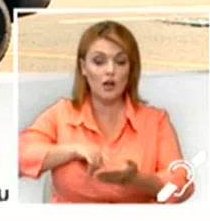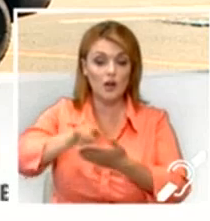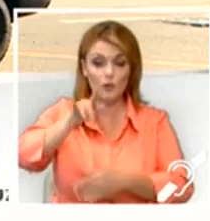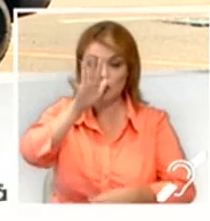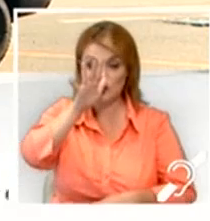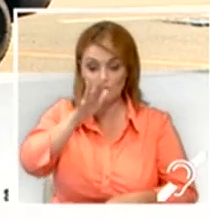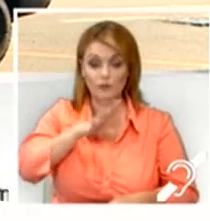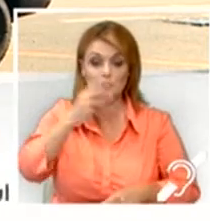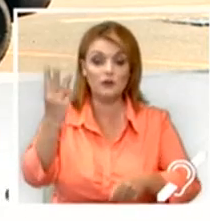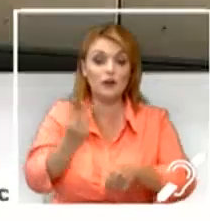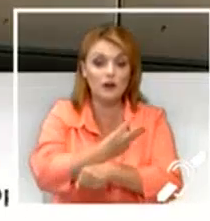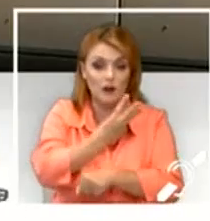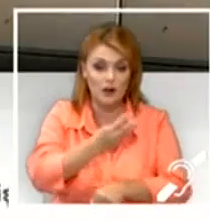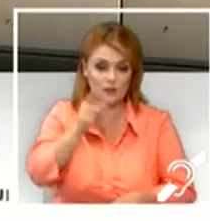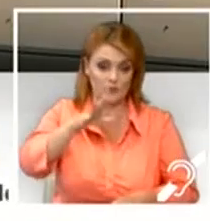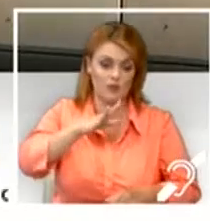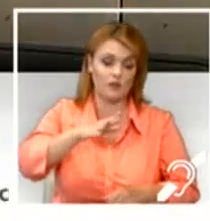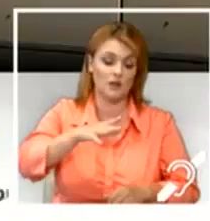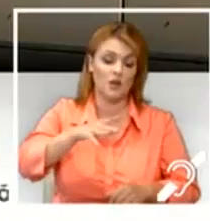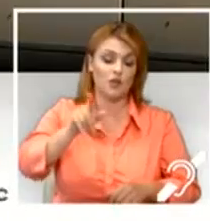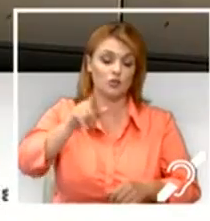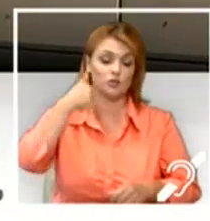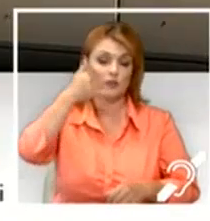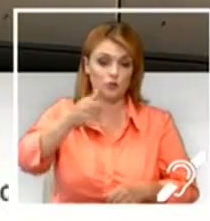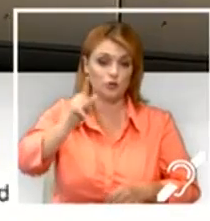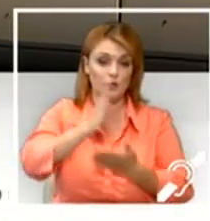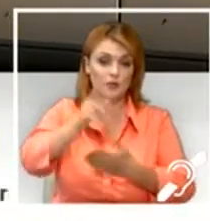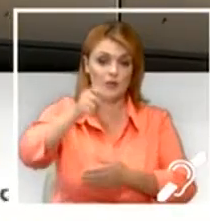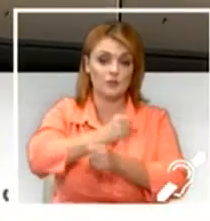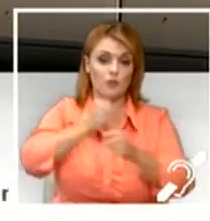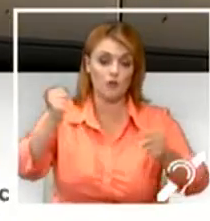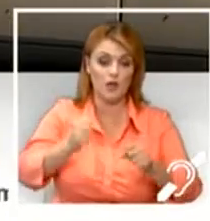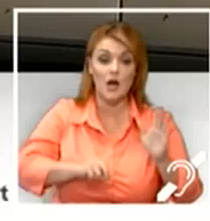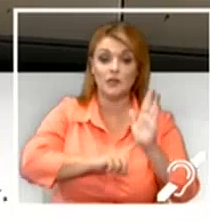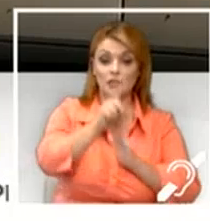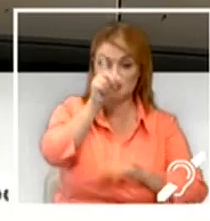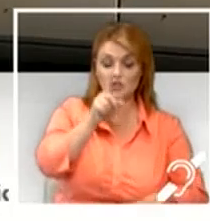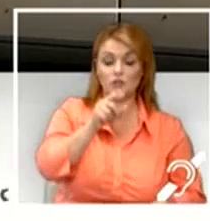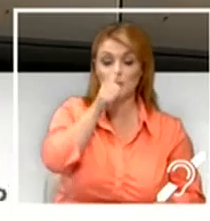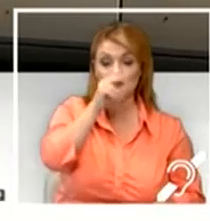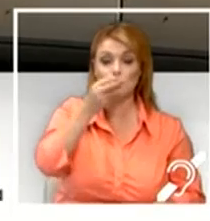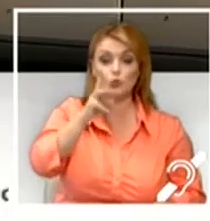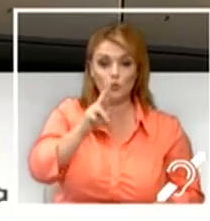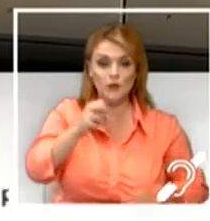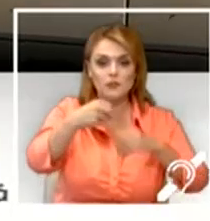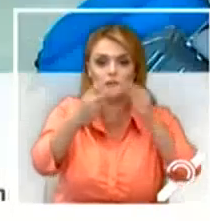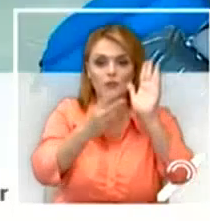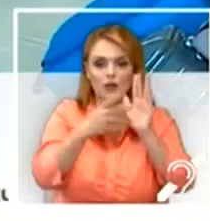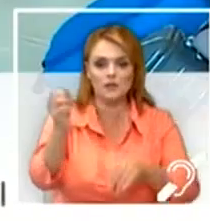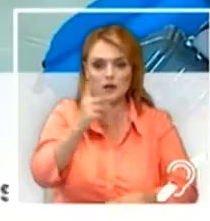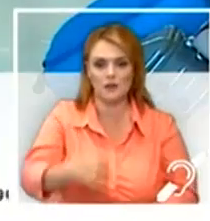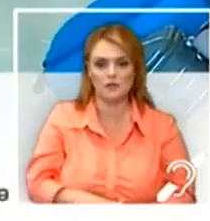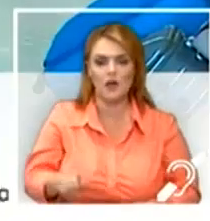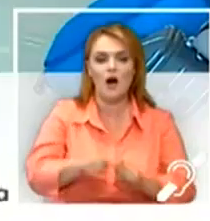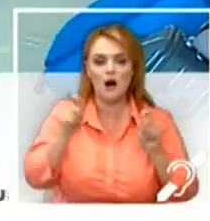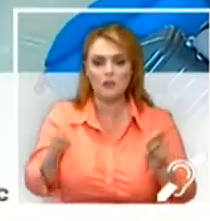aeroportul Chișinău a fost de 3 ori ținta alertelor false cu bombă, iar de la începutul lunii iulie, de 17 ori. Au fost deschise dosare